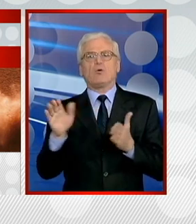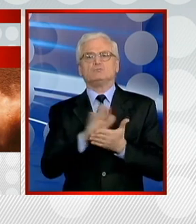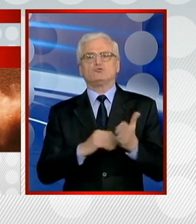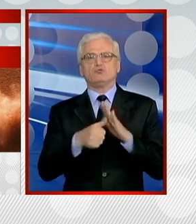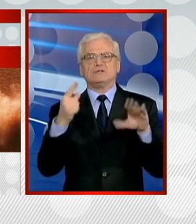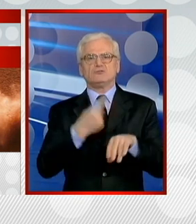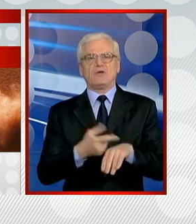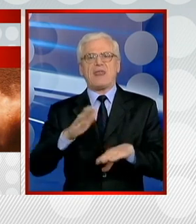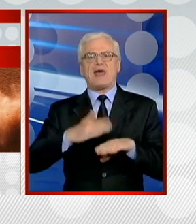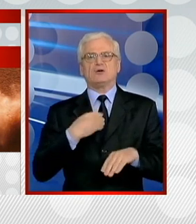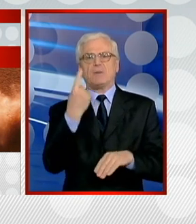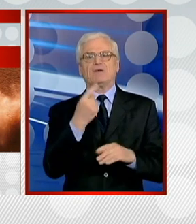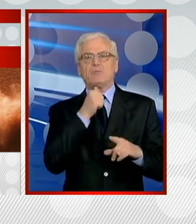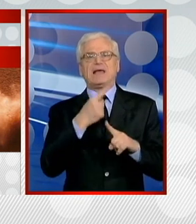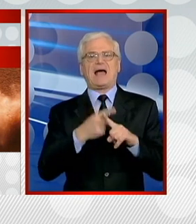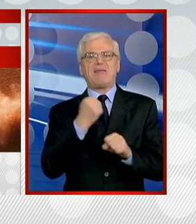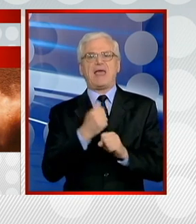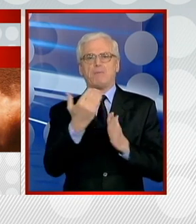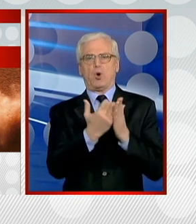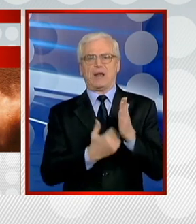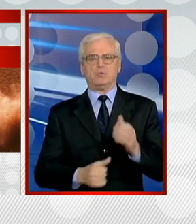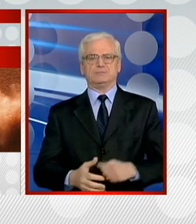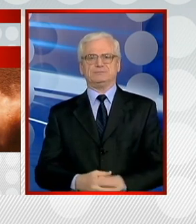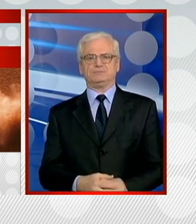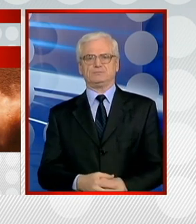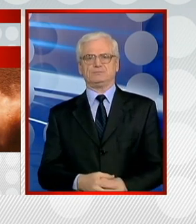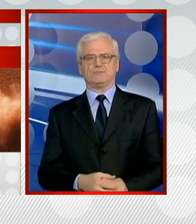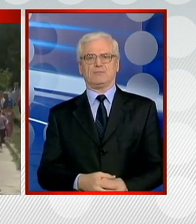16 sati na našem prvom i HD programu.